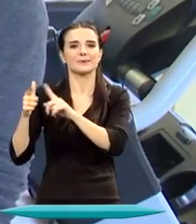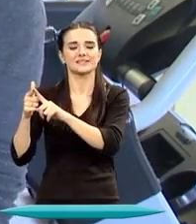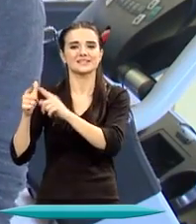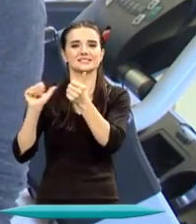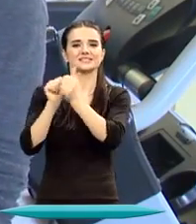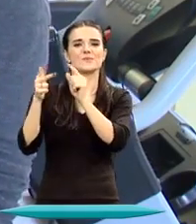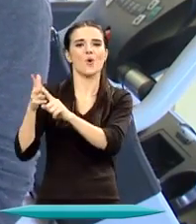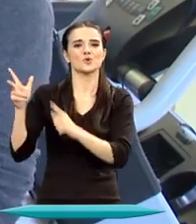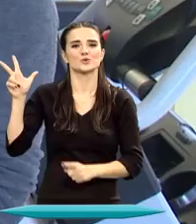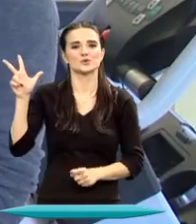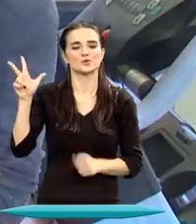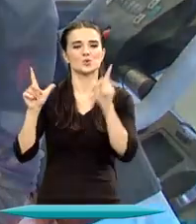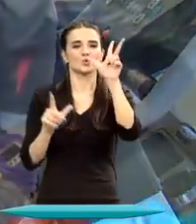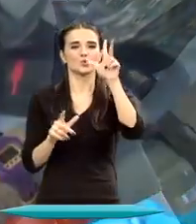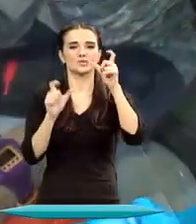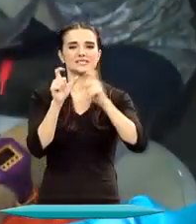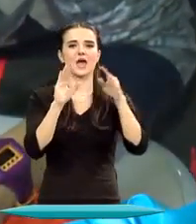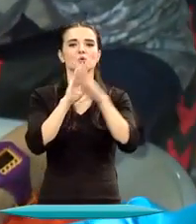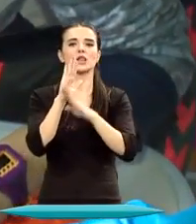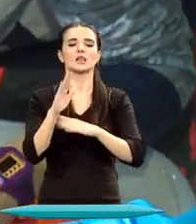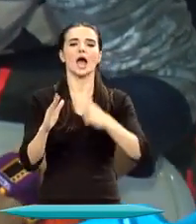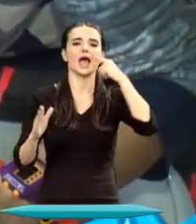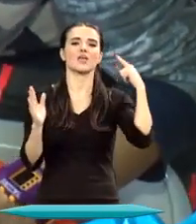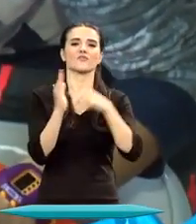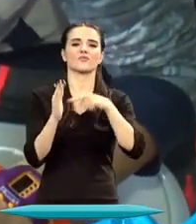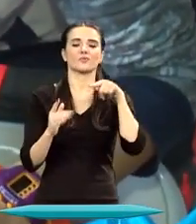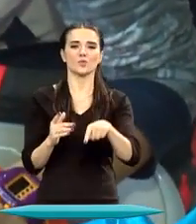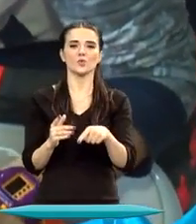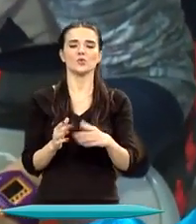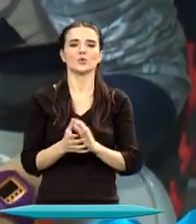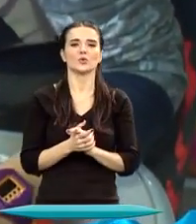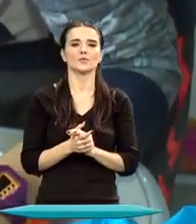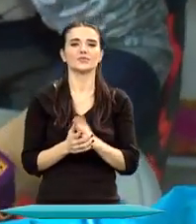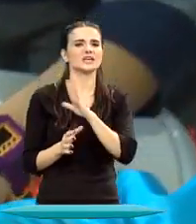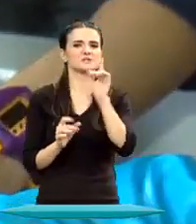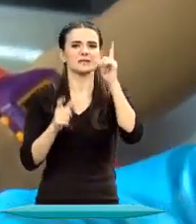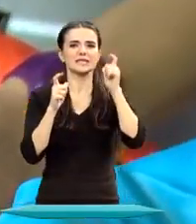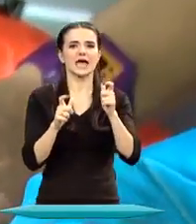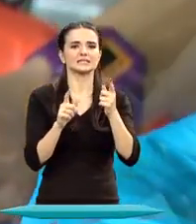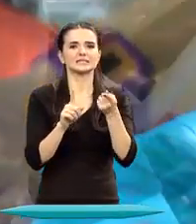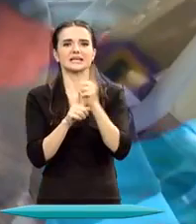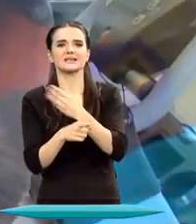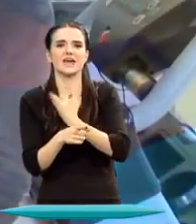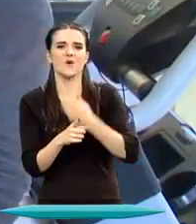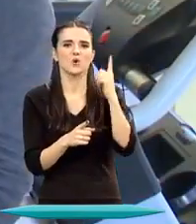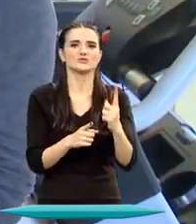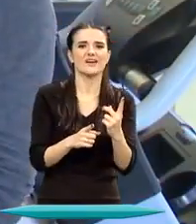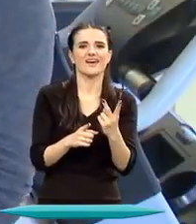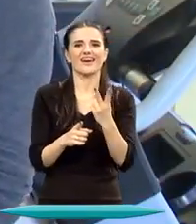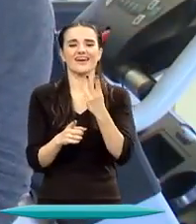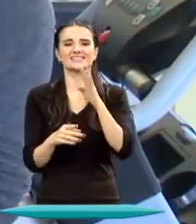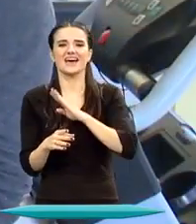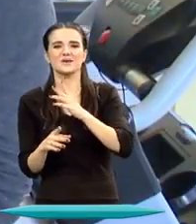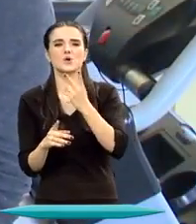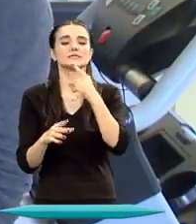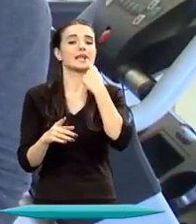ve spor. Biz 3S kuralını ana hedefimiz olarak gerçekleştiririz. Aslında hiçbirinin yerini değiştiremeyiz ama bizim için her zaman sevgi